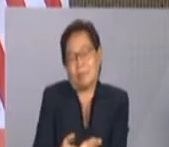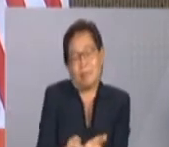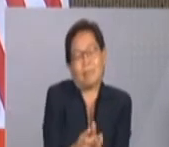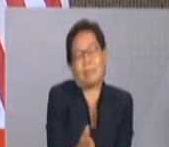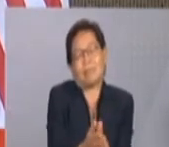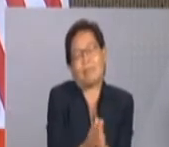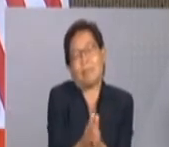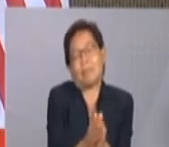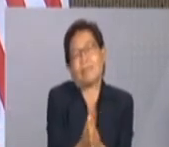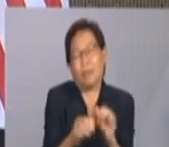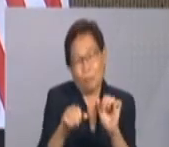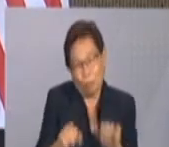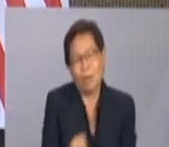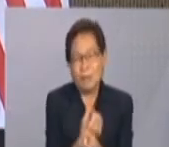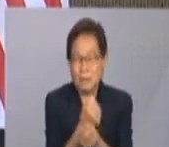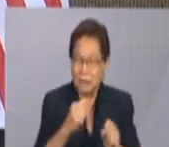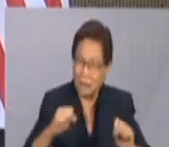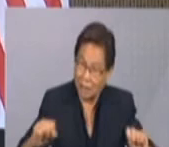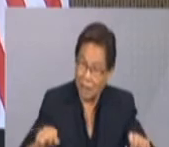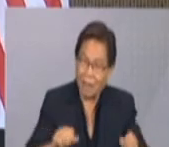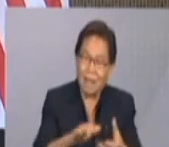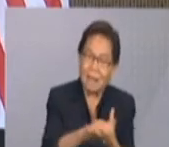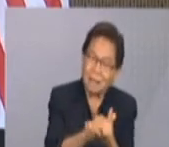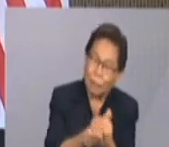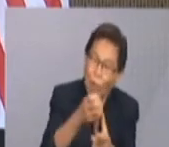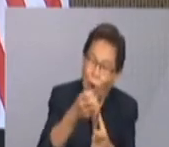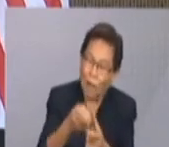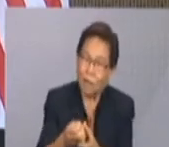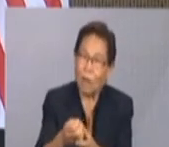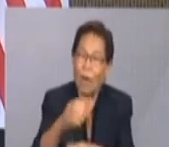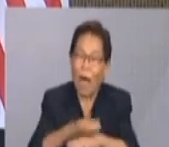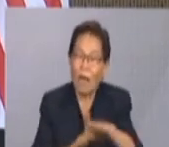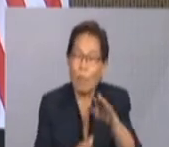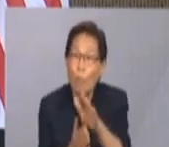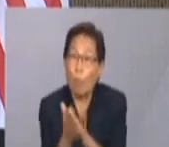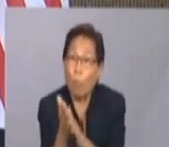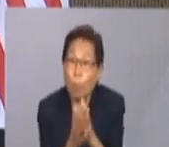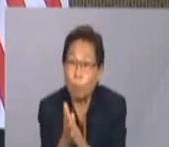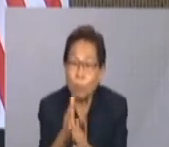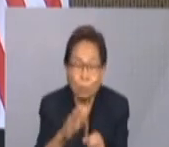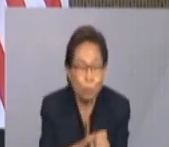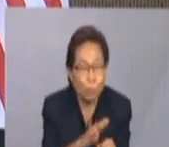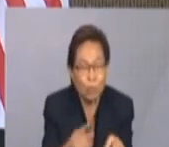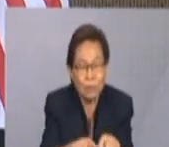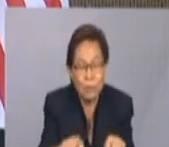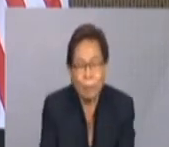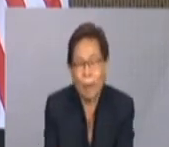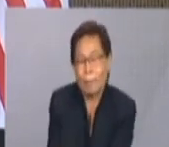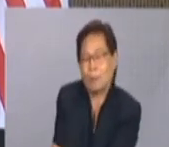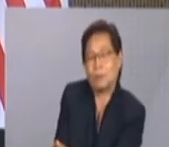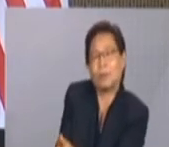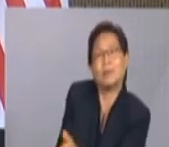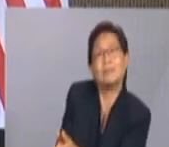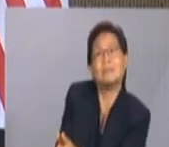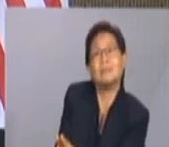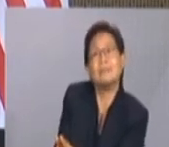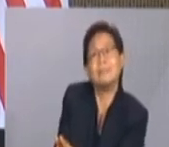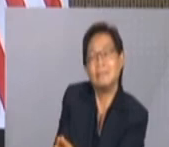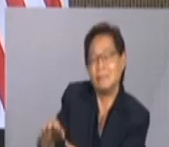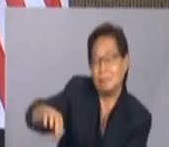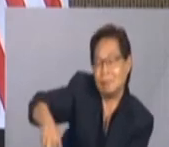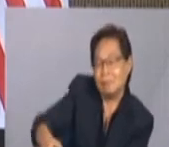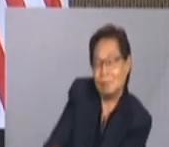tangan sediakan jugalah sabun ataupun hand wash yang mencukupi ditempat basuh tangan